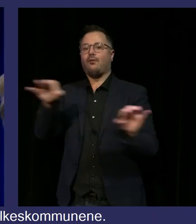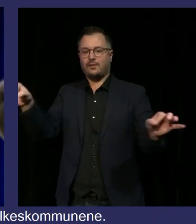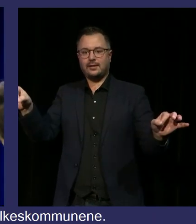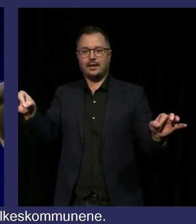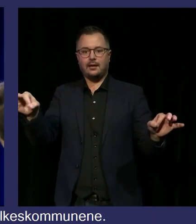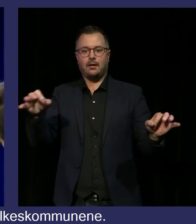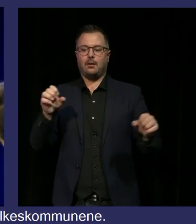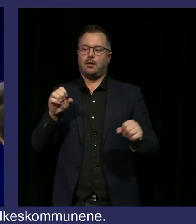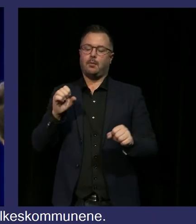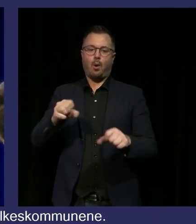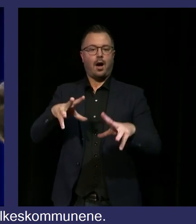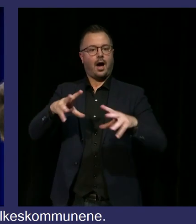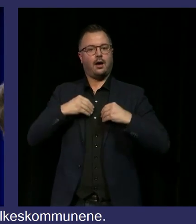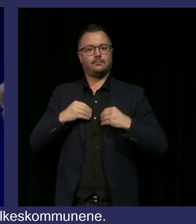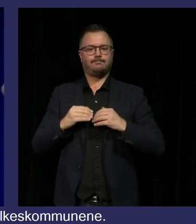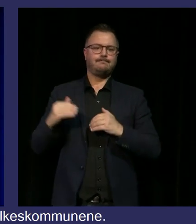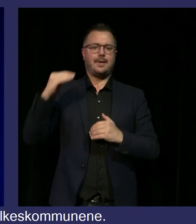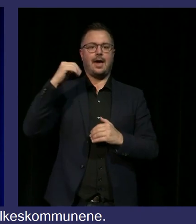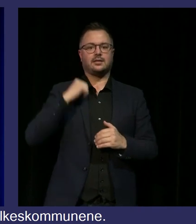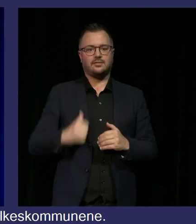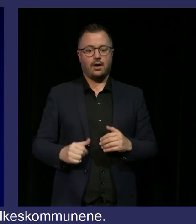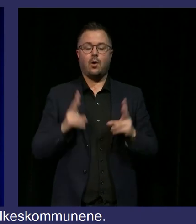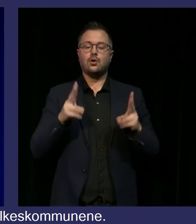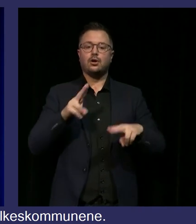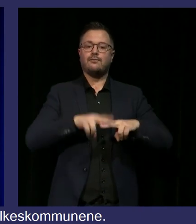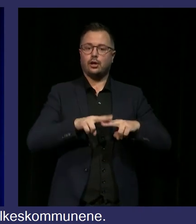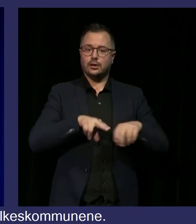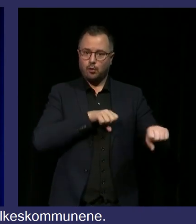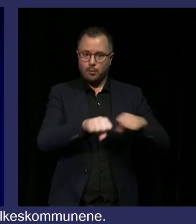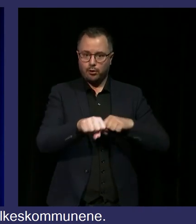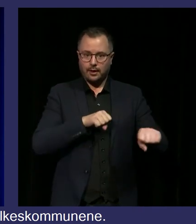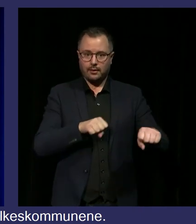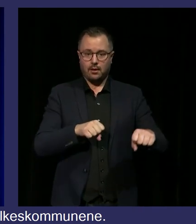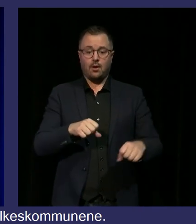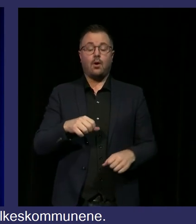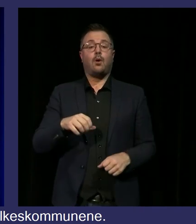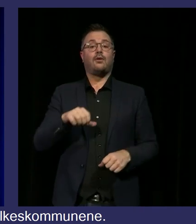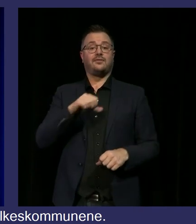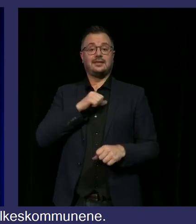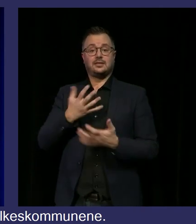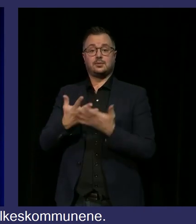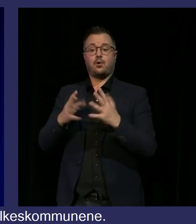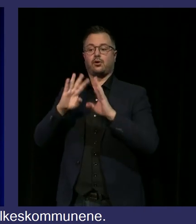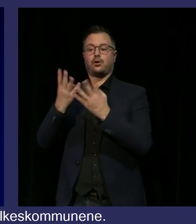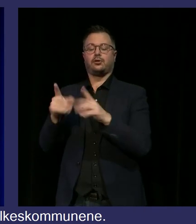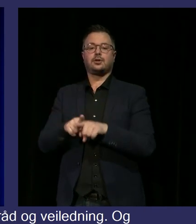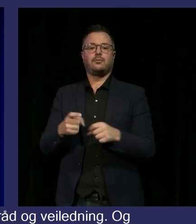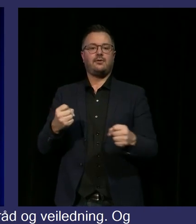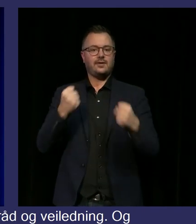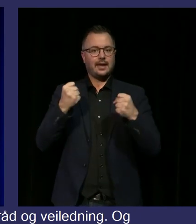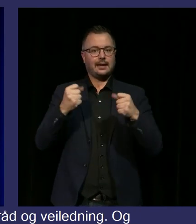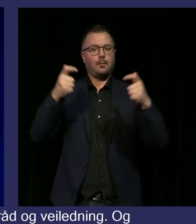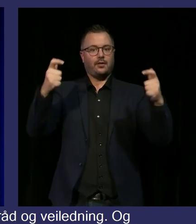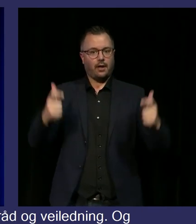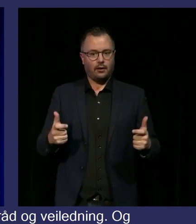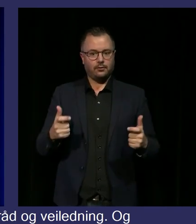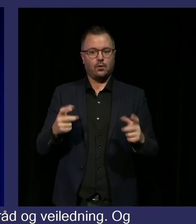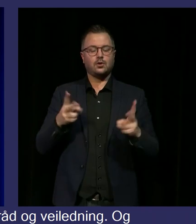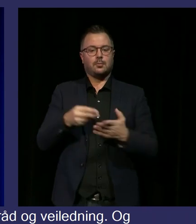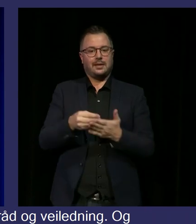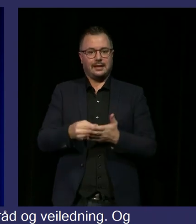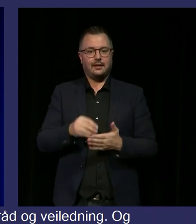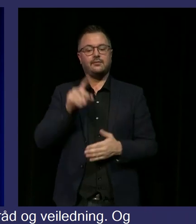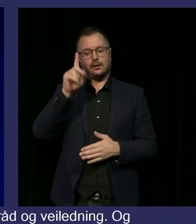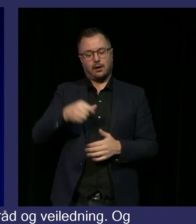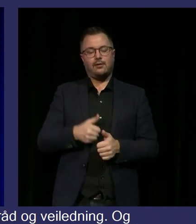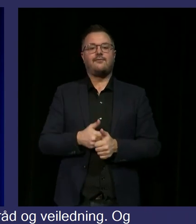ta så mye større ansvar. Det gjelder også fylkeskommunene. Og når du har språkrådet med en forsterket mandat og midler, så vil de også følge opp dette, føre